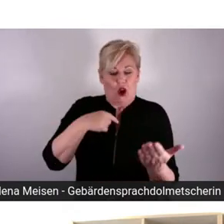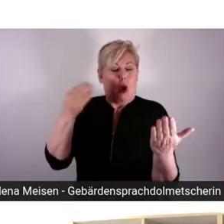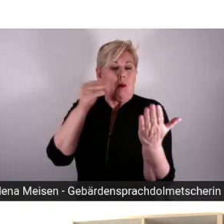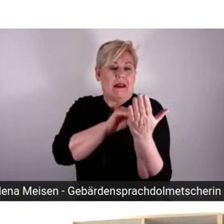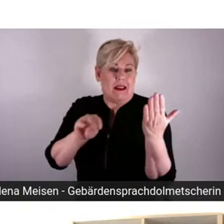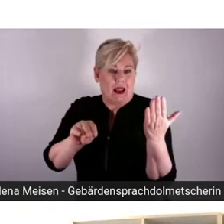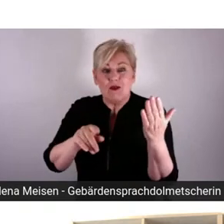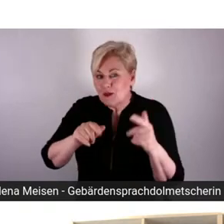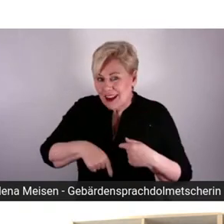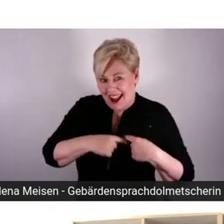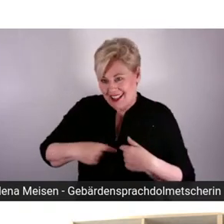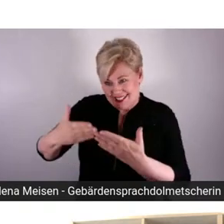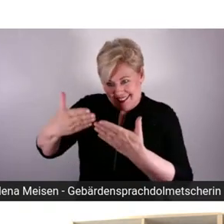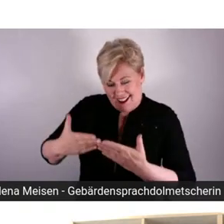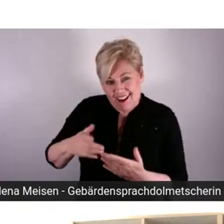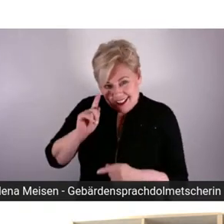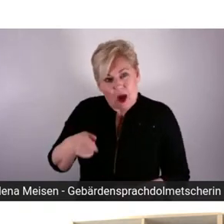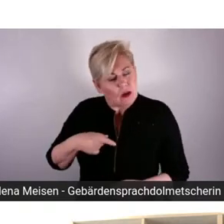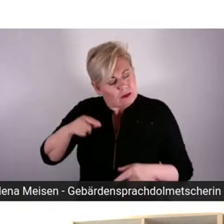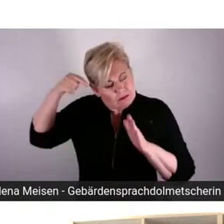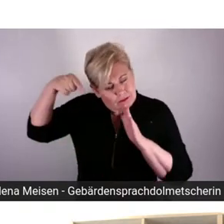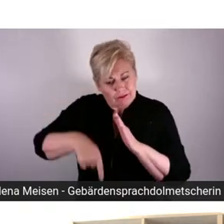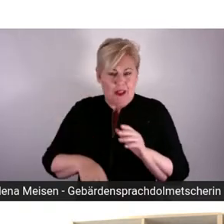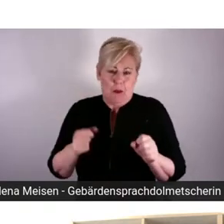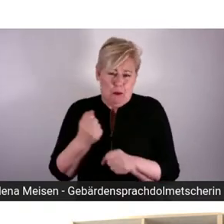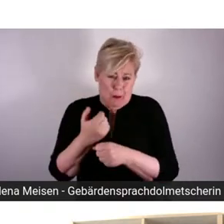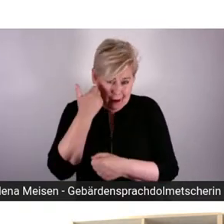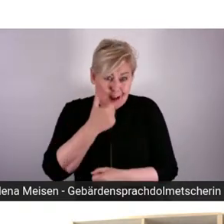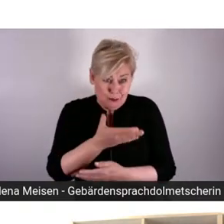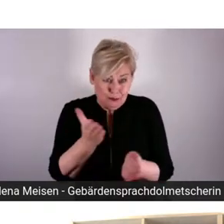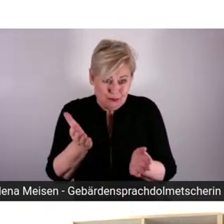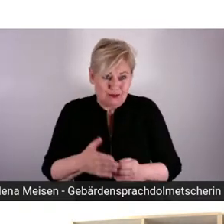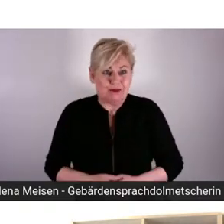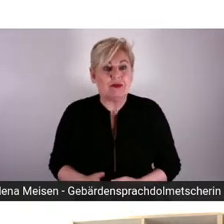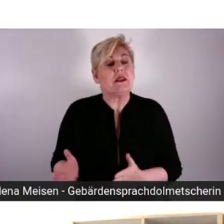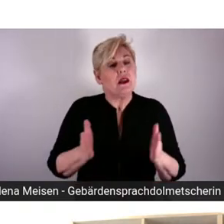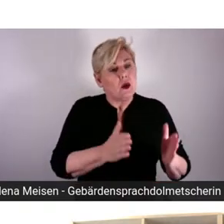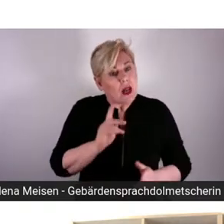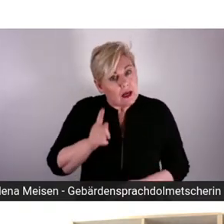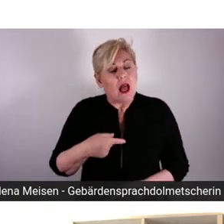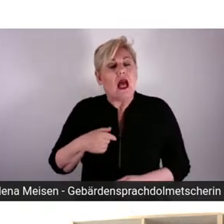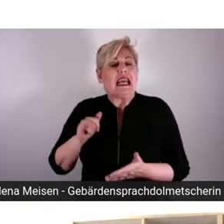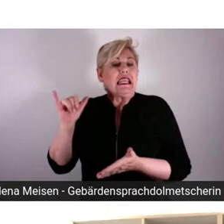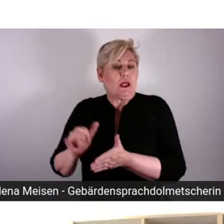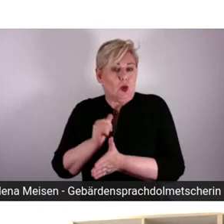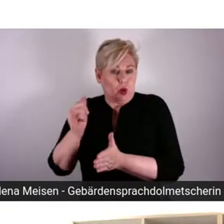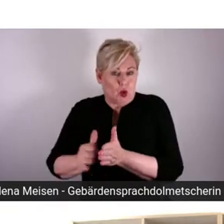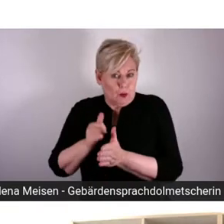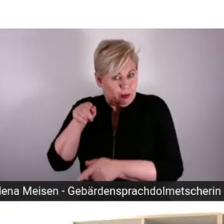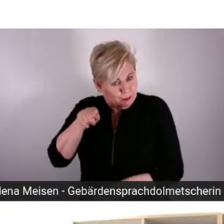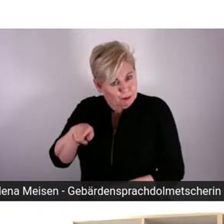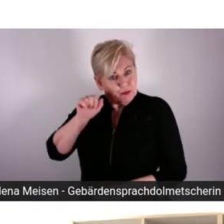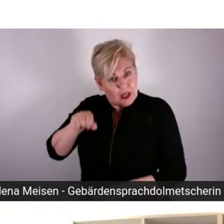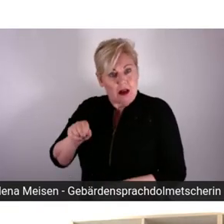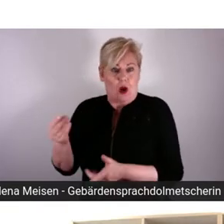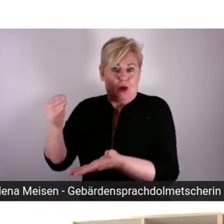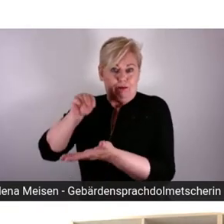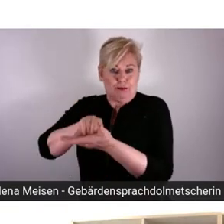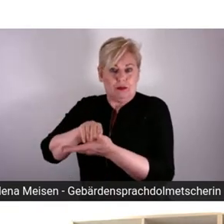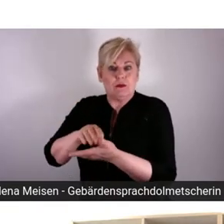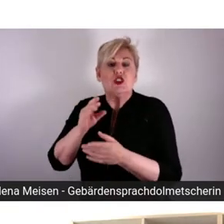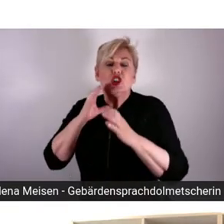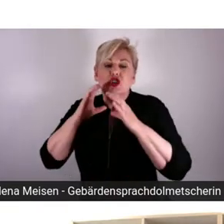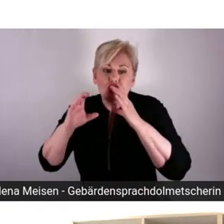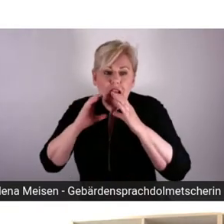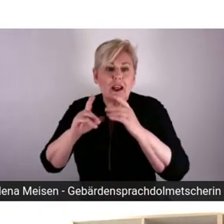Sie herzlich ein, das intensiv zu tun. Es gibt dann bei YouTube, wenn Sie darüber zugeschaltet sind, die Chat-